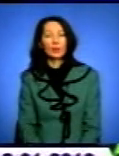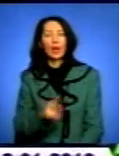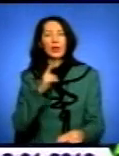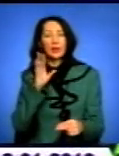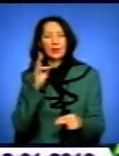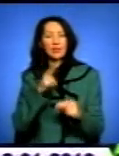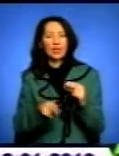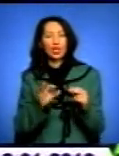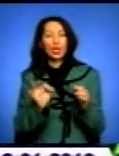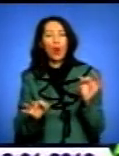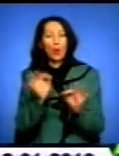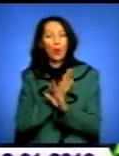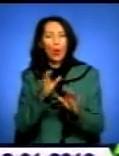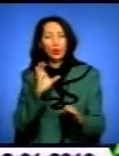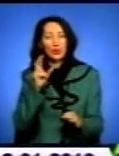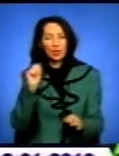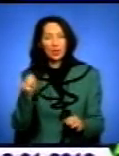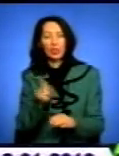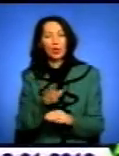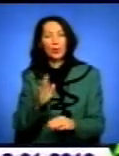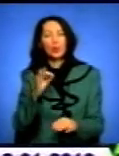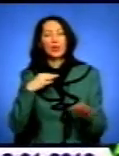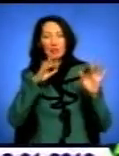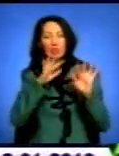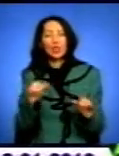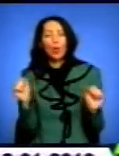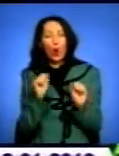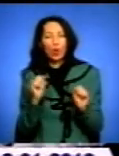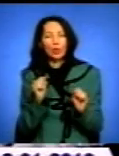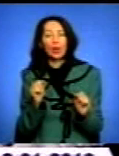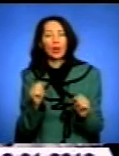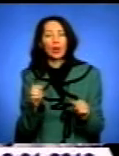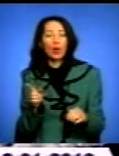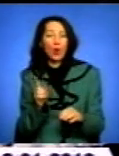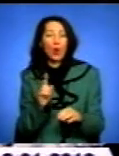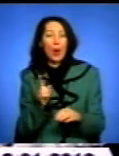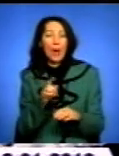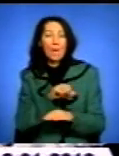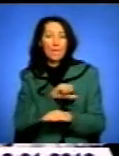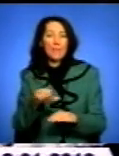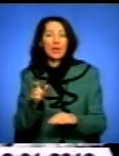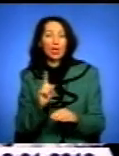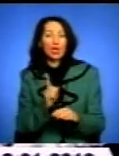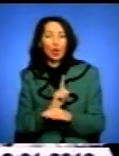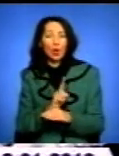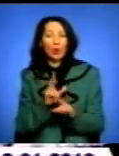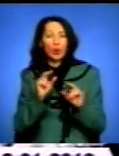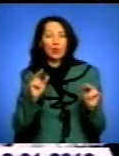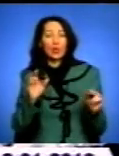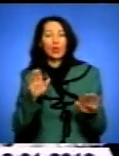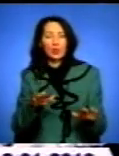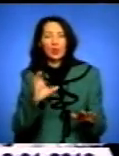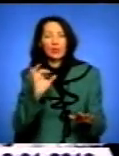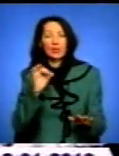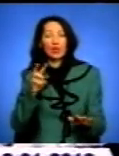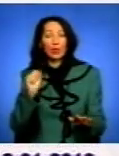Завершення про погоду. Січень на Тернопільщині буде сніжним і прохолодним у межах норми, обіцяють місцеві синоптики. Лише з